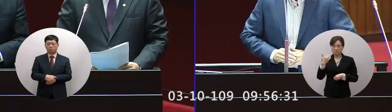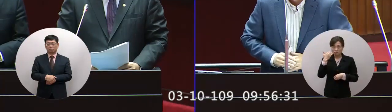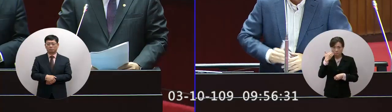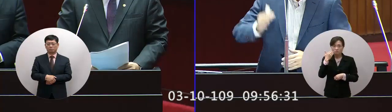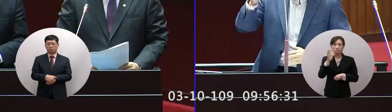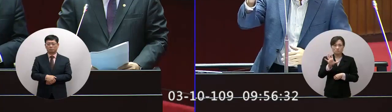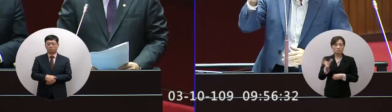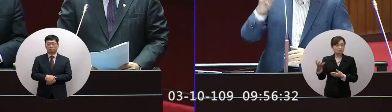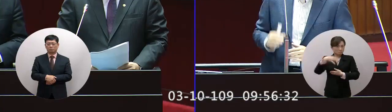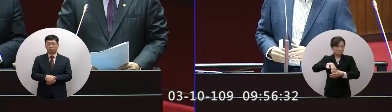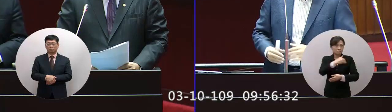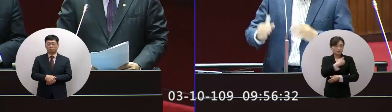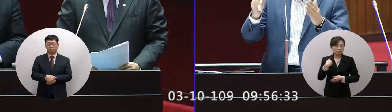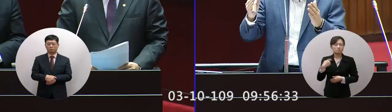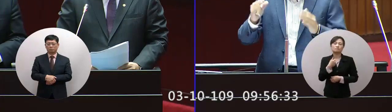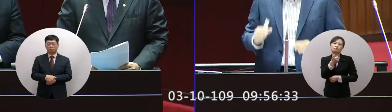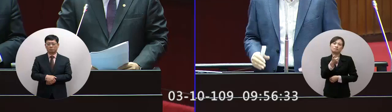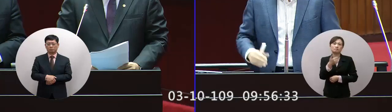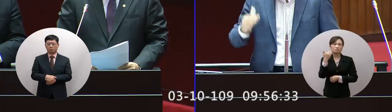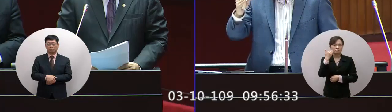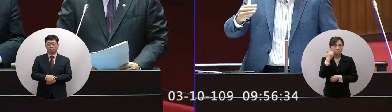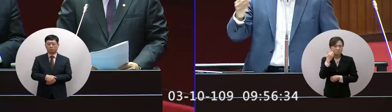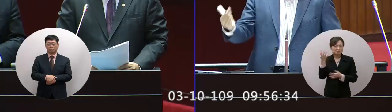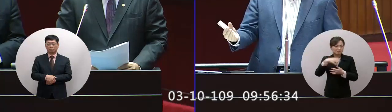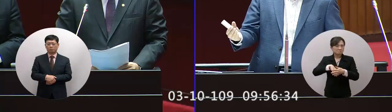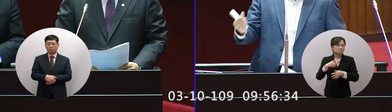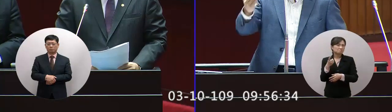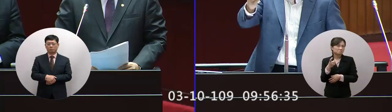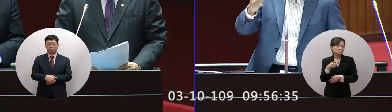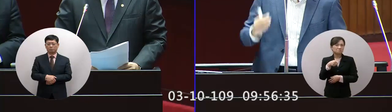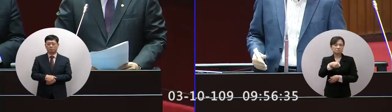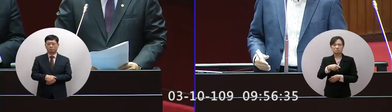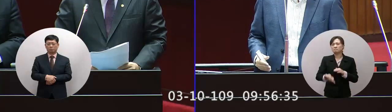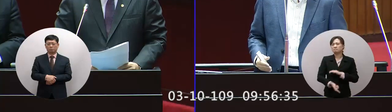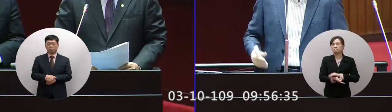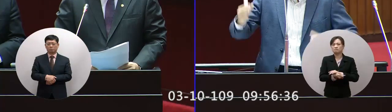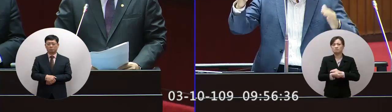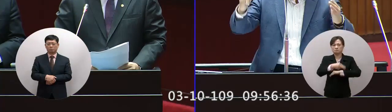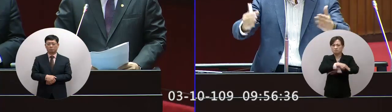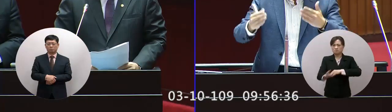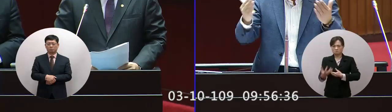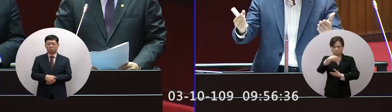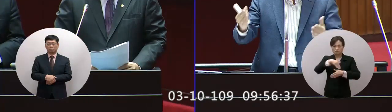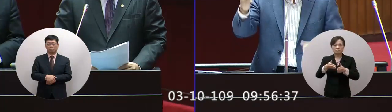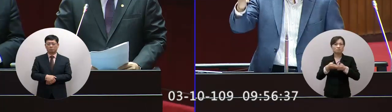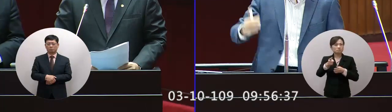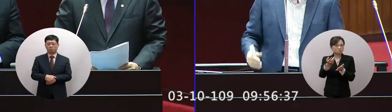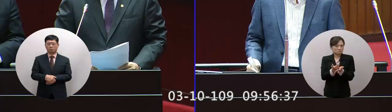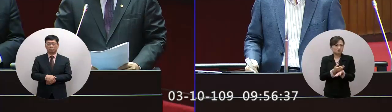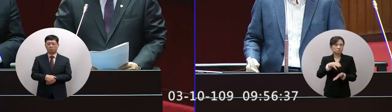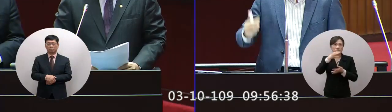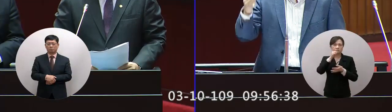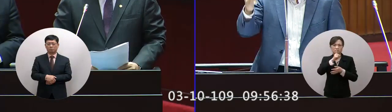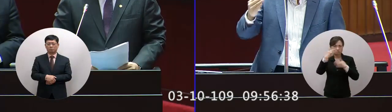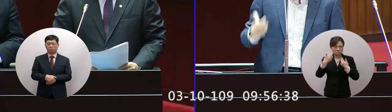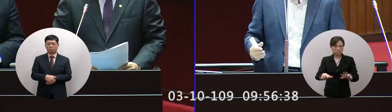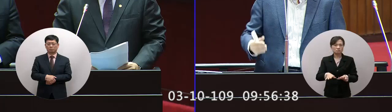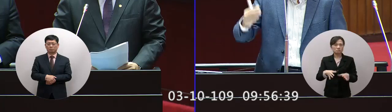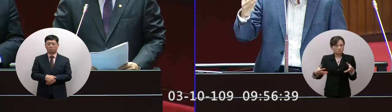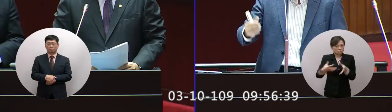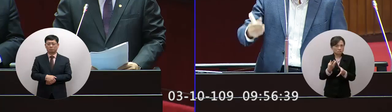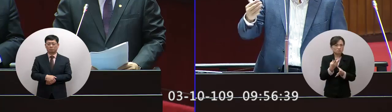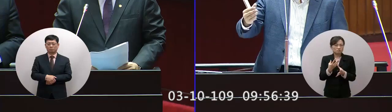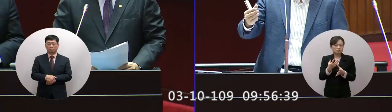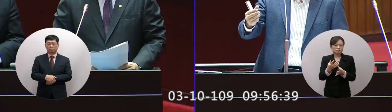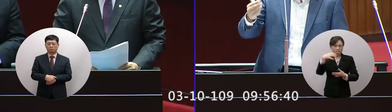在这里鞠躬谢谢你，如果没有你赶快划进去，因为你刚刚已经说了要把它一起来做一个处理，我也